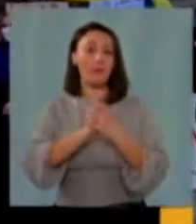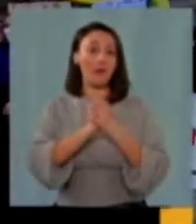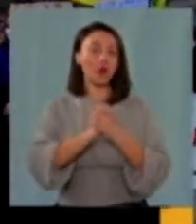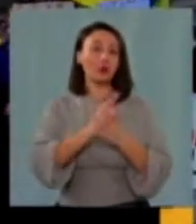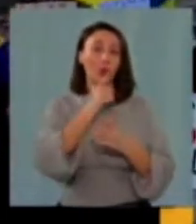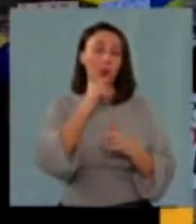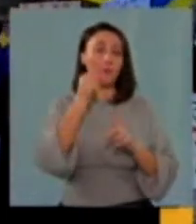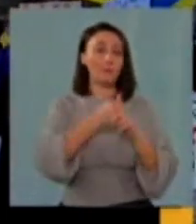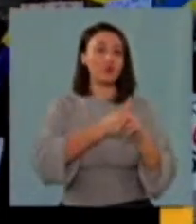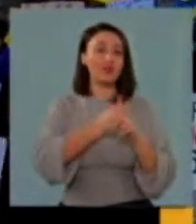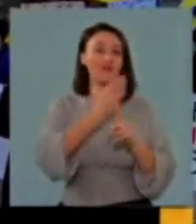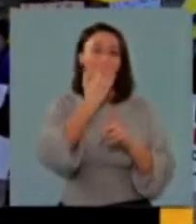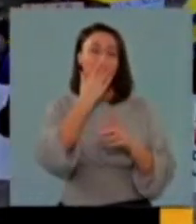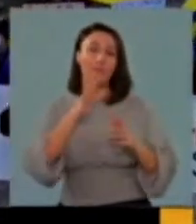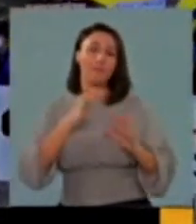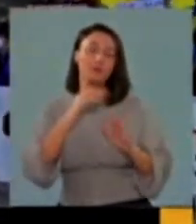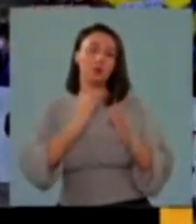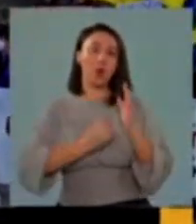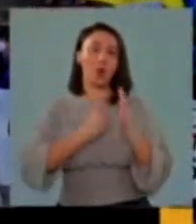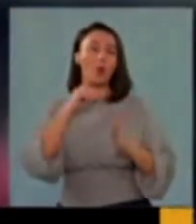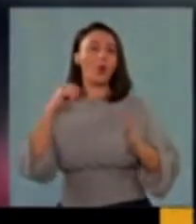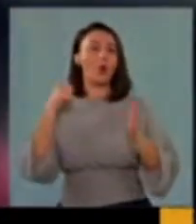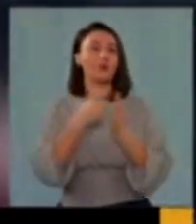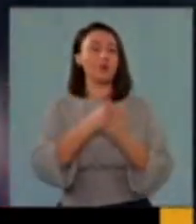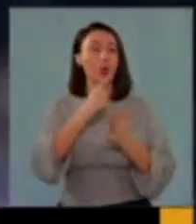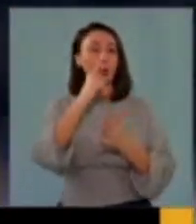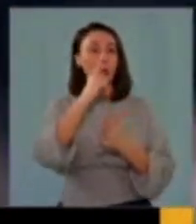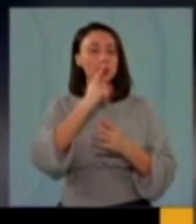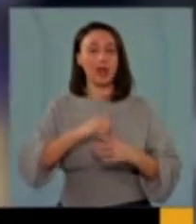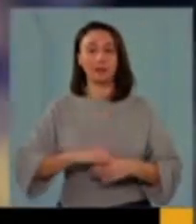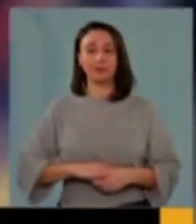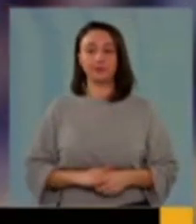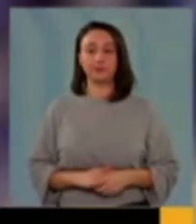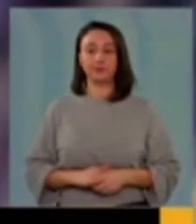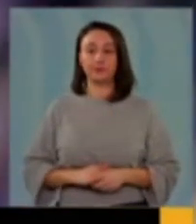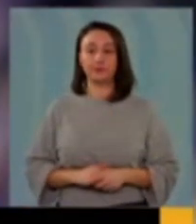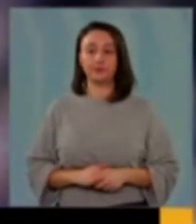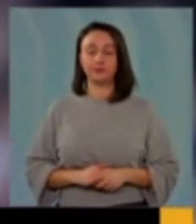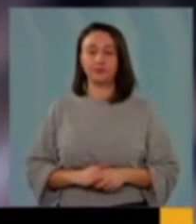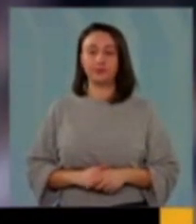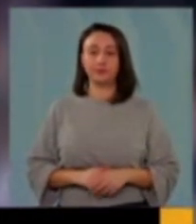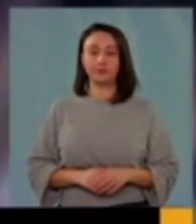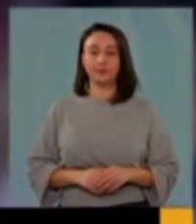care au protestat față de o posibilă nouă agresiune rusă.